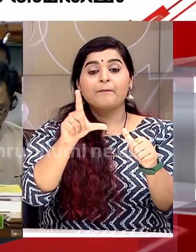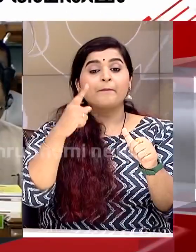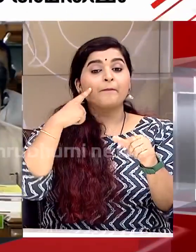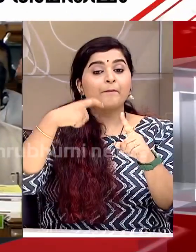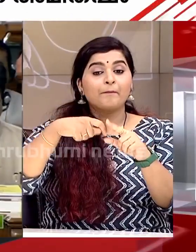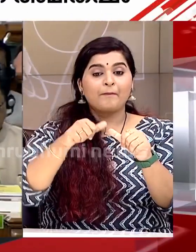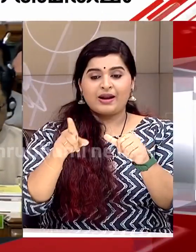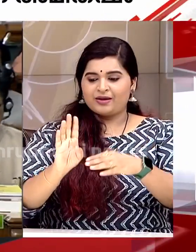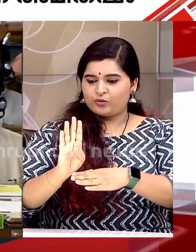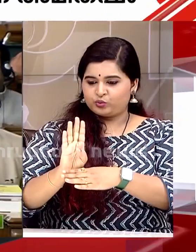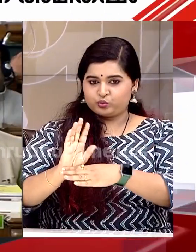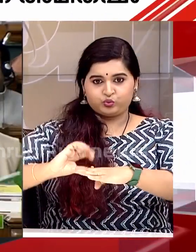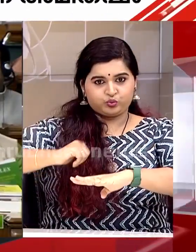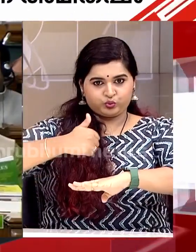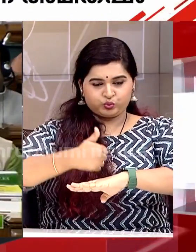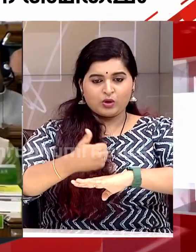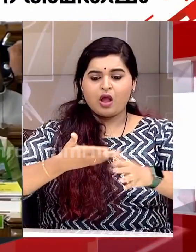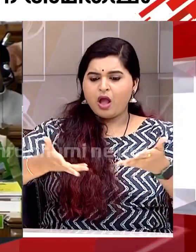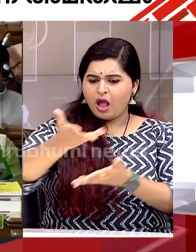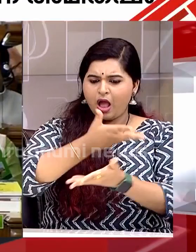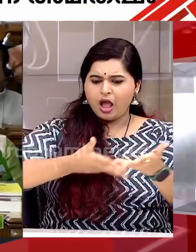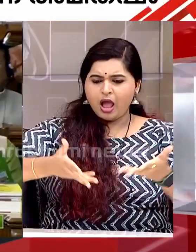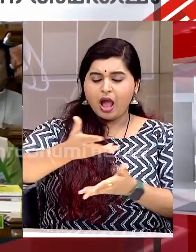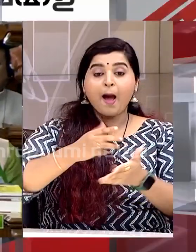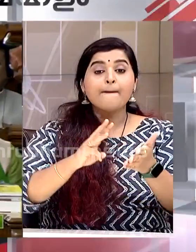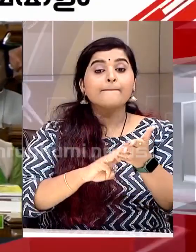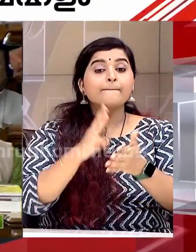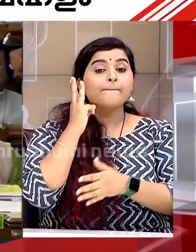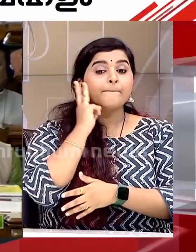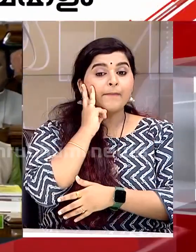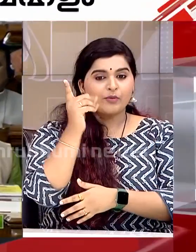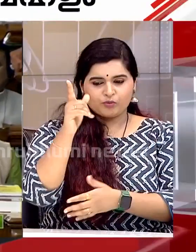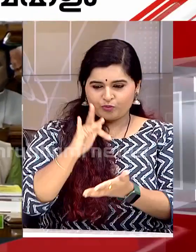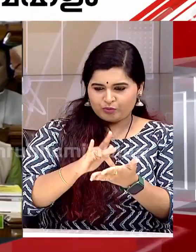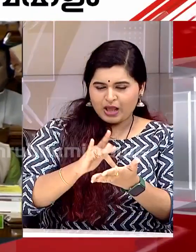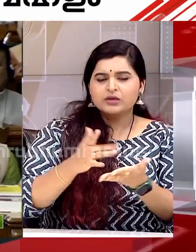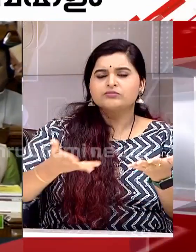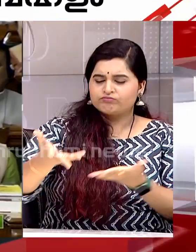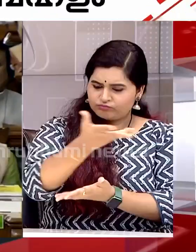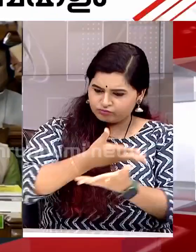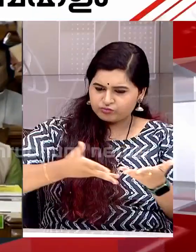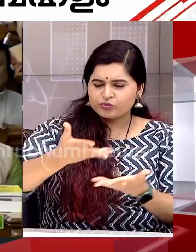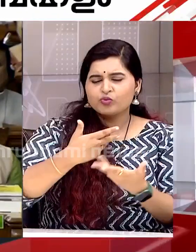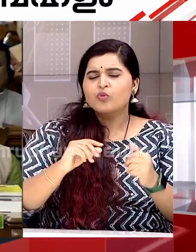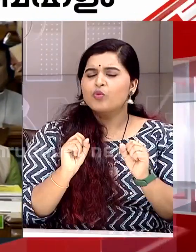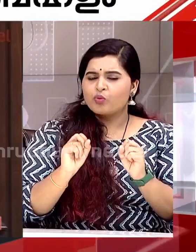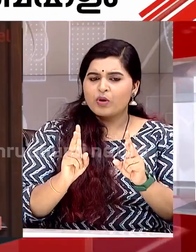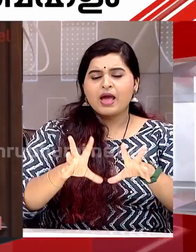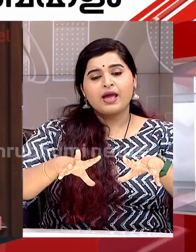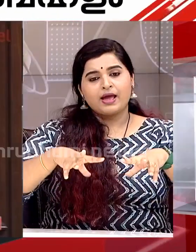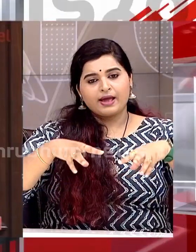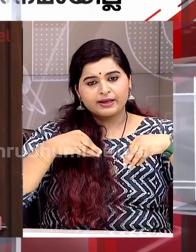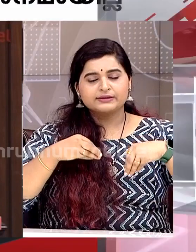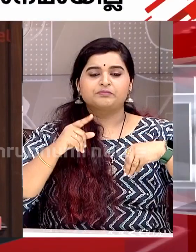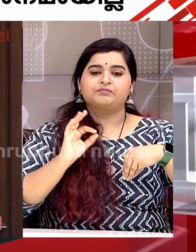ചർച്ച നടത്തിയത്. ഇതിൽ മണിപ്പൂർ വിഷയത്തിൽ ചർച്ചയാകാമെന്ന് ധാരണയായിട്ടുണ്ട്. 176 പ്രകാരം ചർച്ചയ്ക്ക് തയ്യാറാണെന്ന്